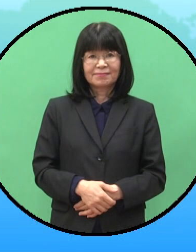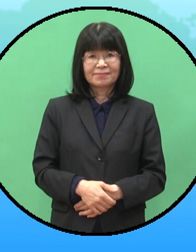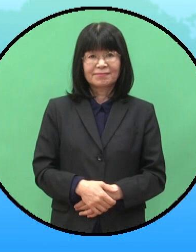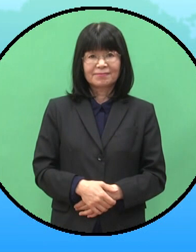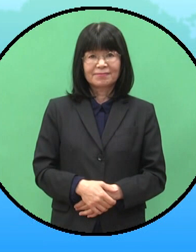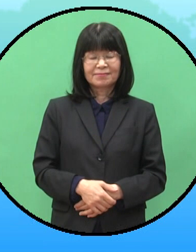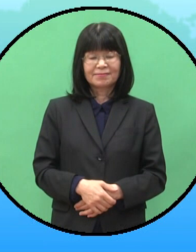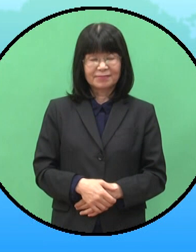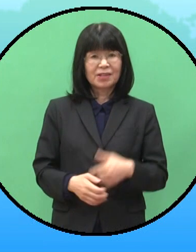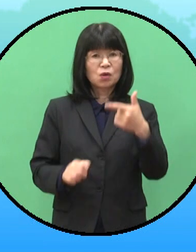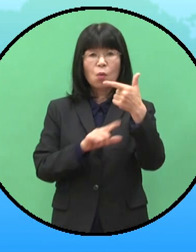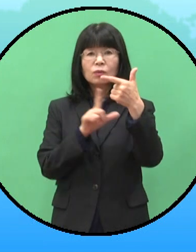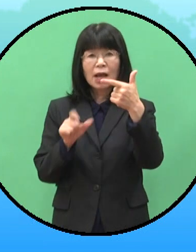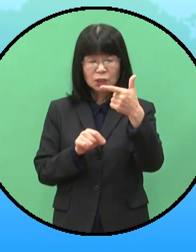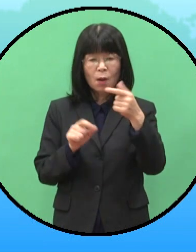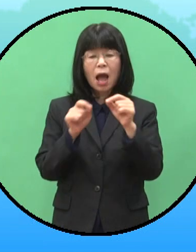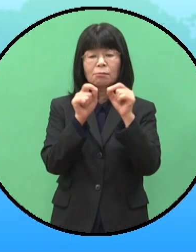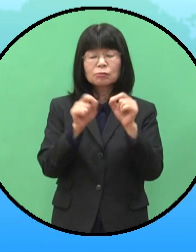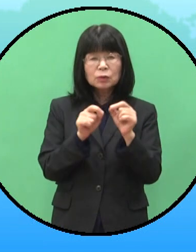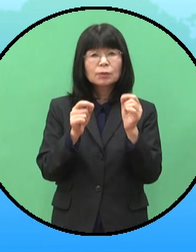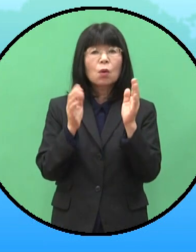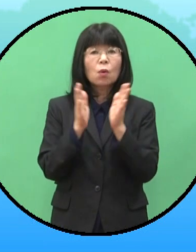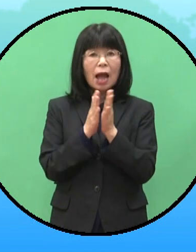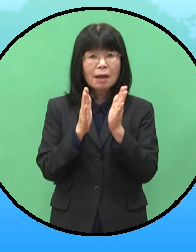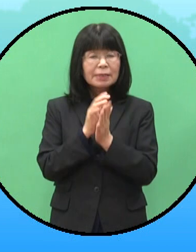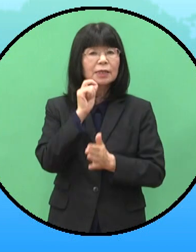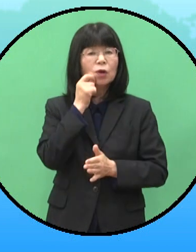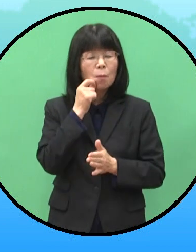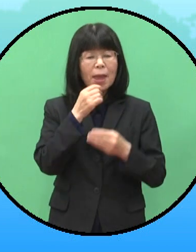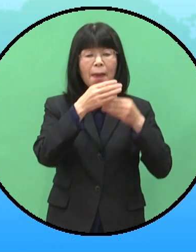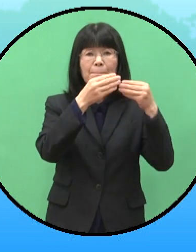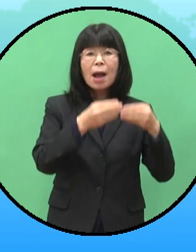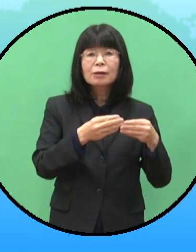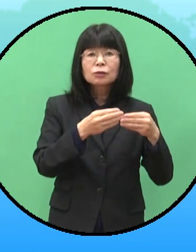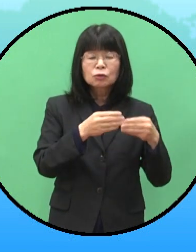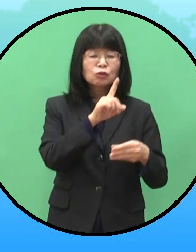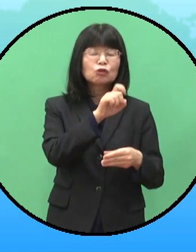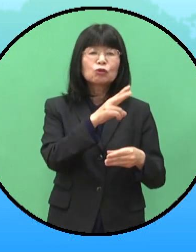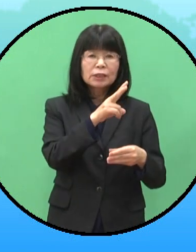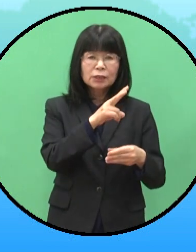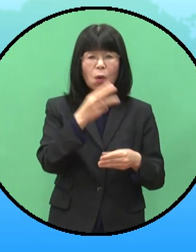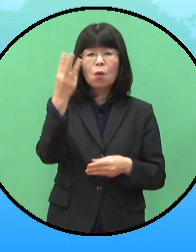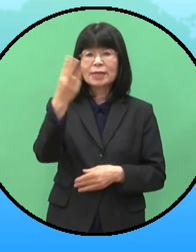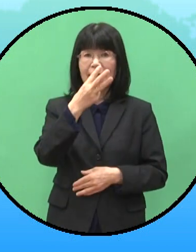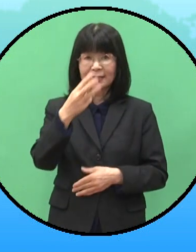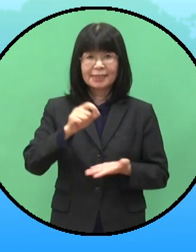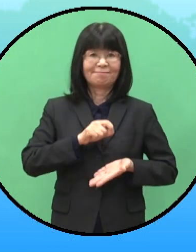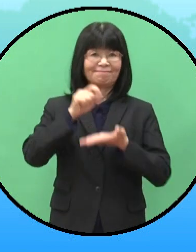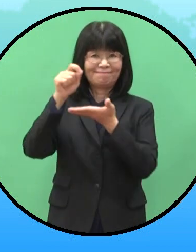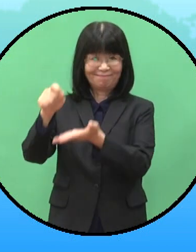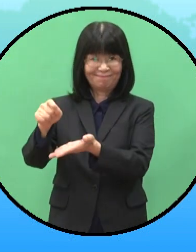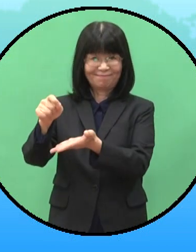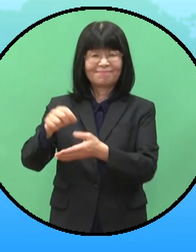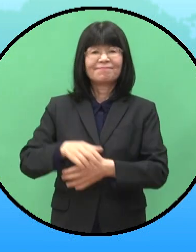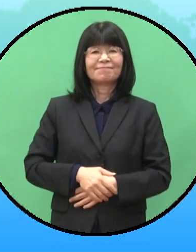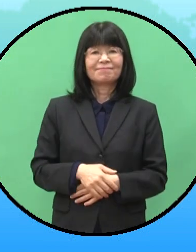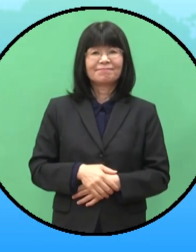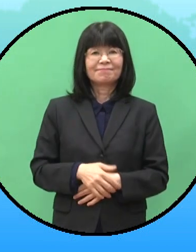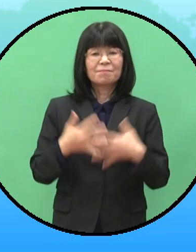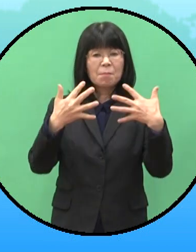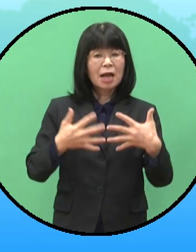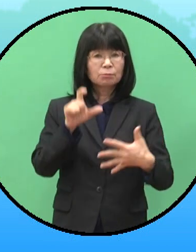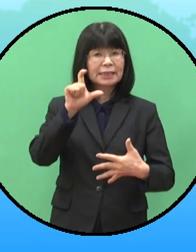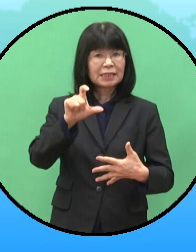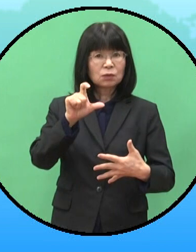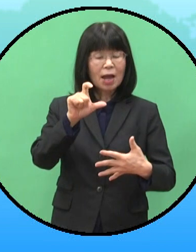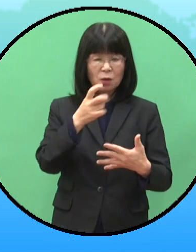今月は結びの神パックご飯12食分セットを3人の方にプレゼント。番組キーワ